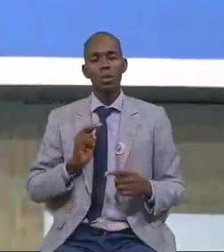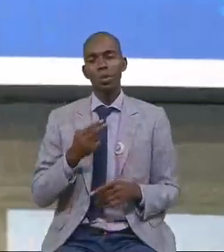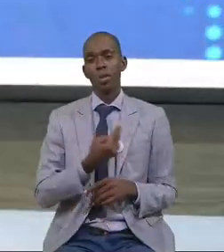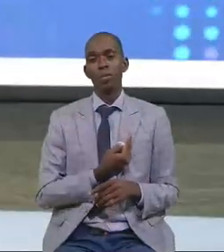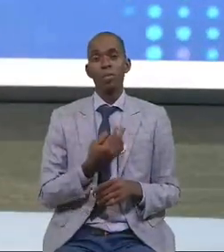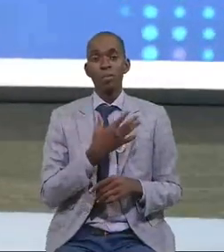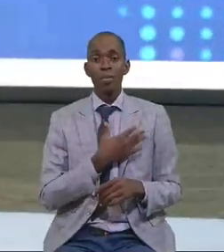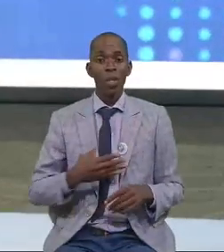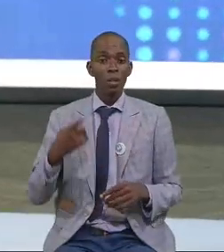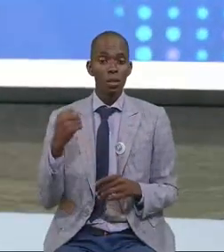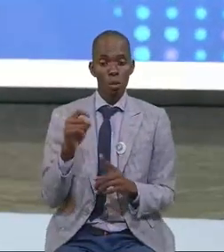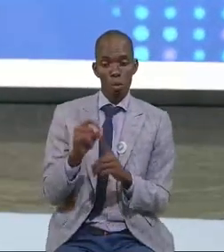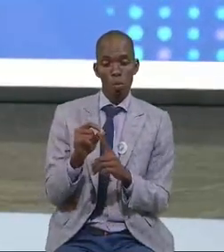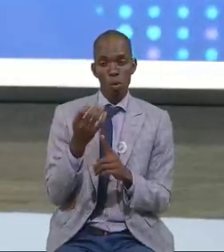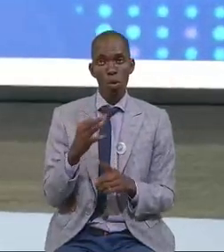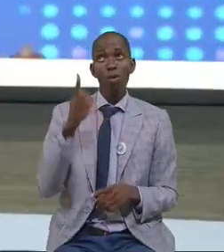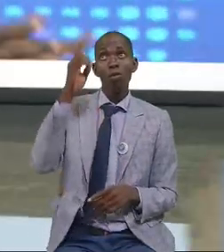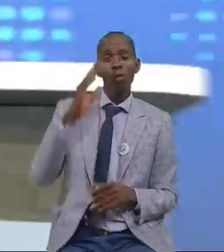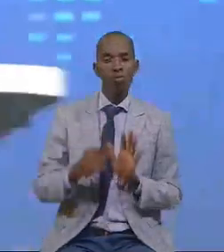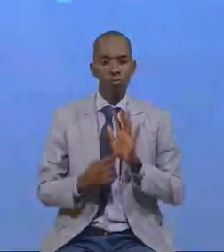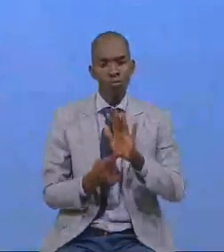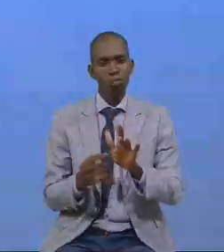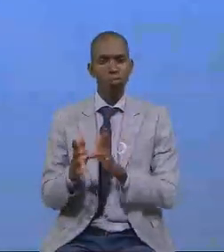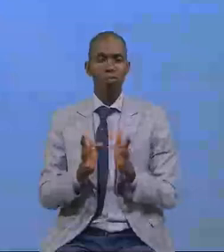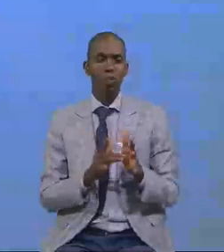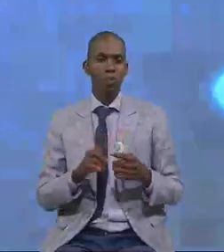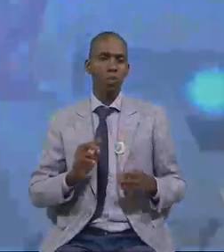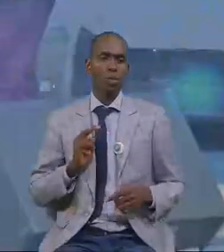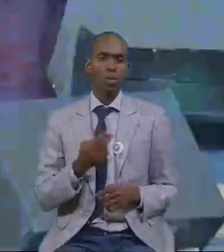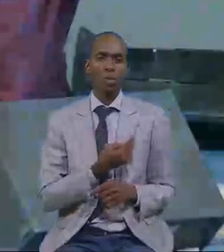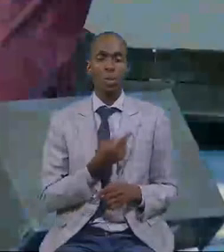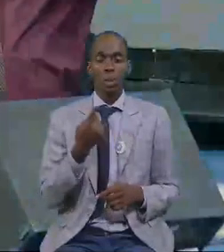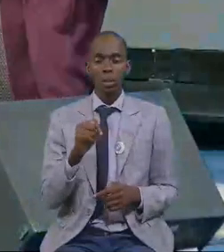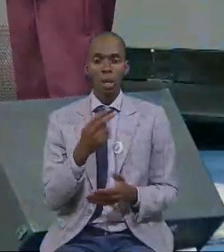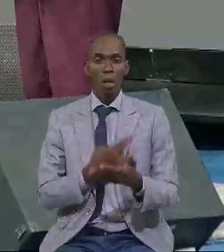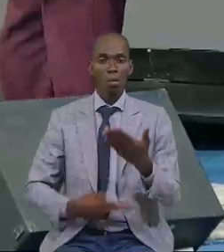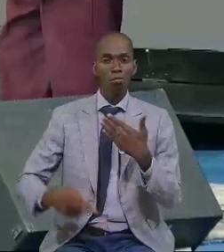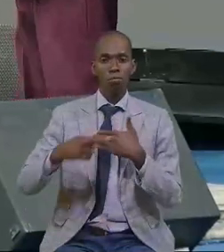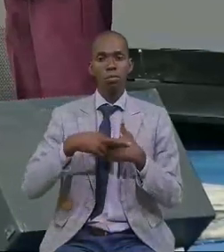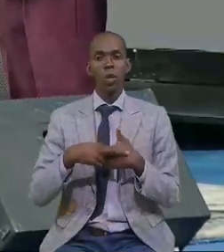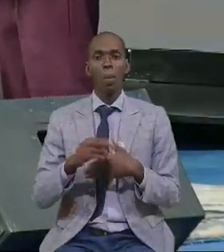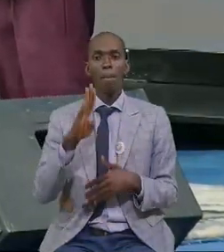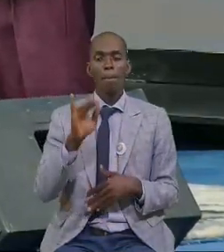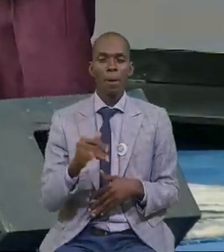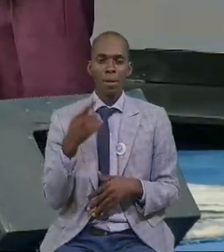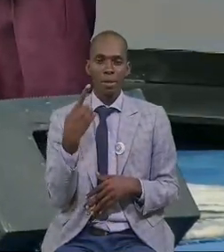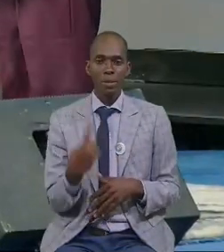et la parole de Dieu nous l'a révélé. La restauration par